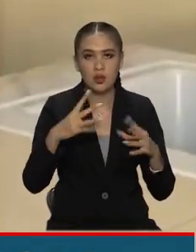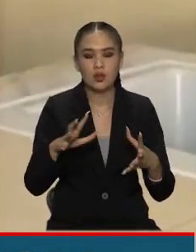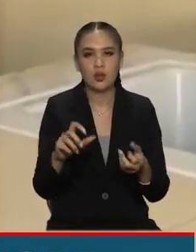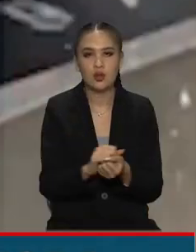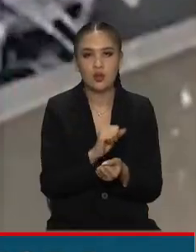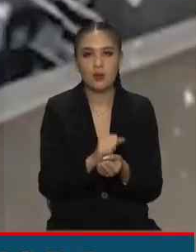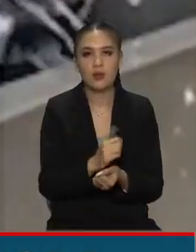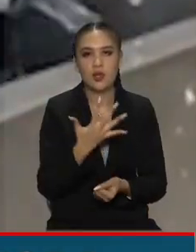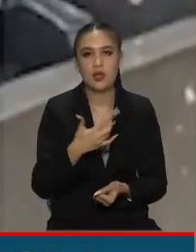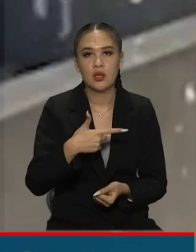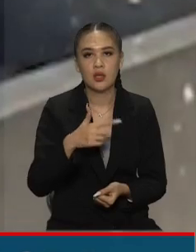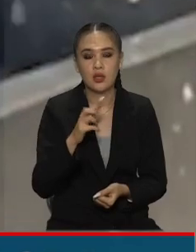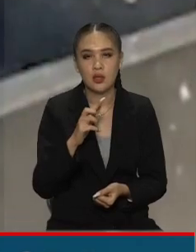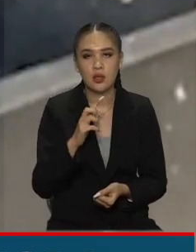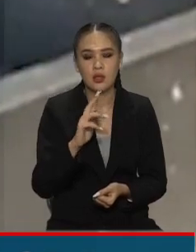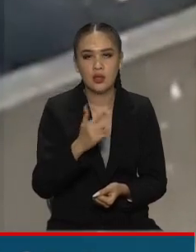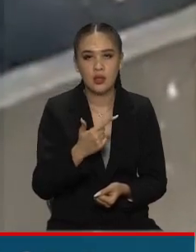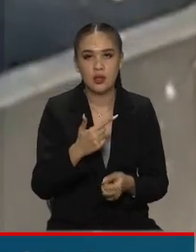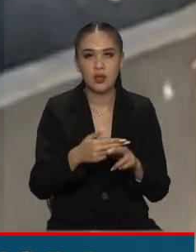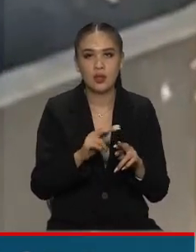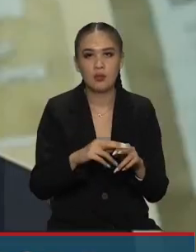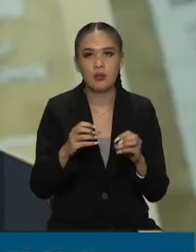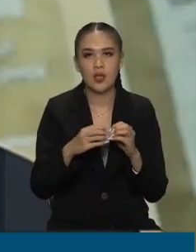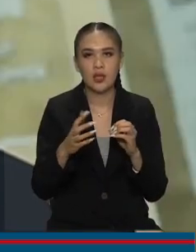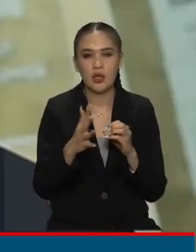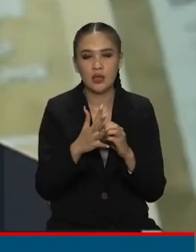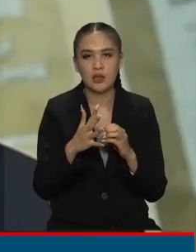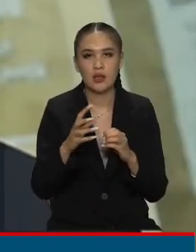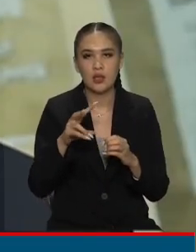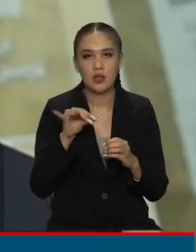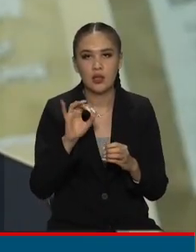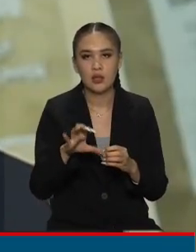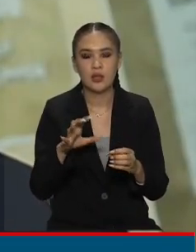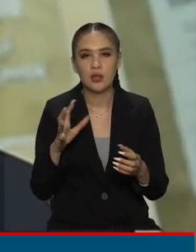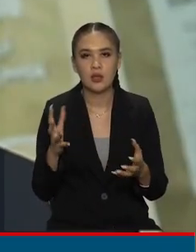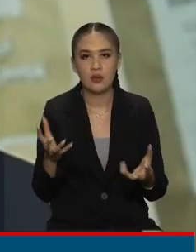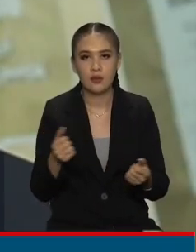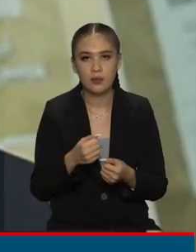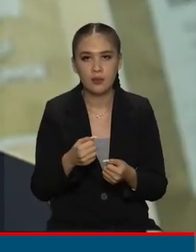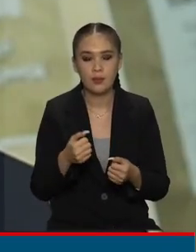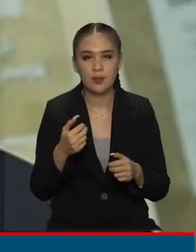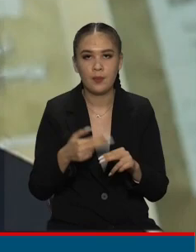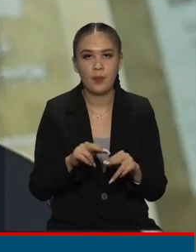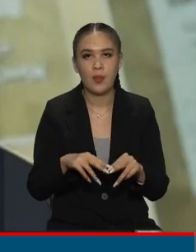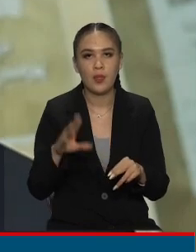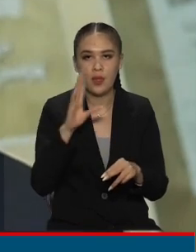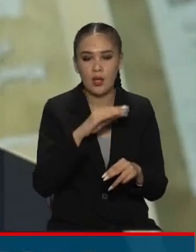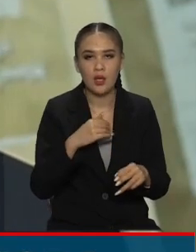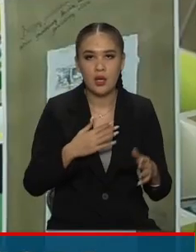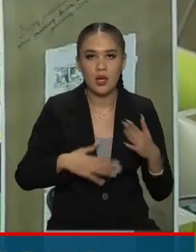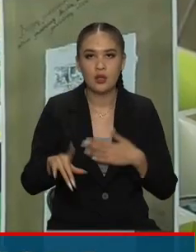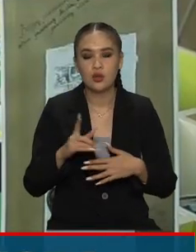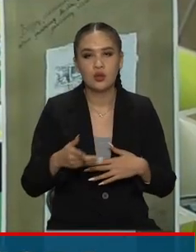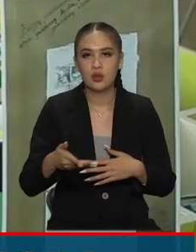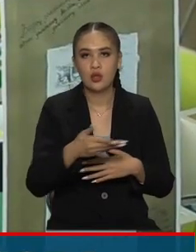5 килограммов макулатуры получили 15 листов. Мне понравилась идея того, что мы сможем соединить культуру казахского